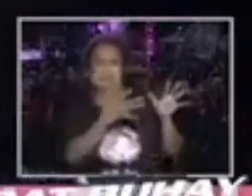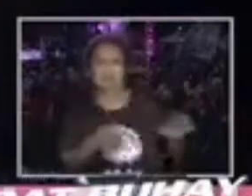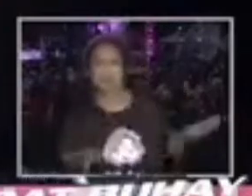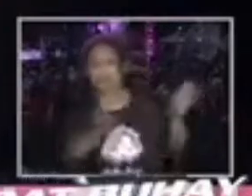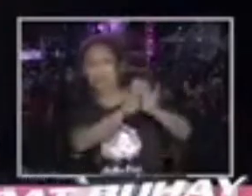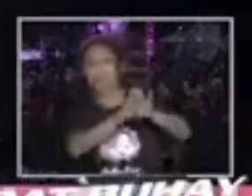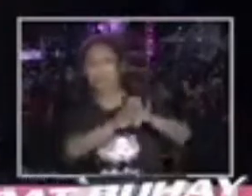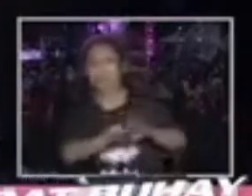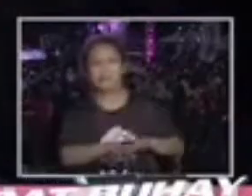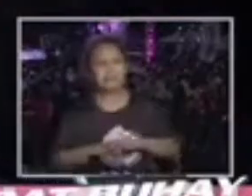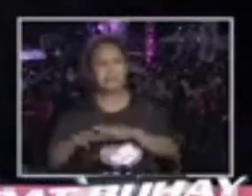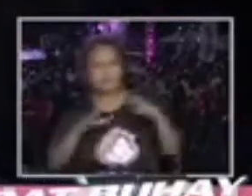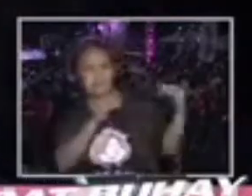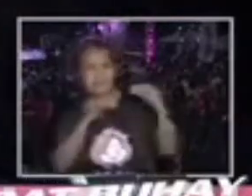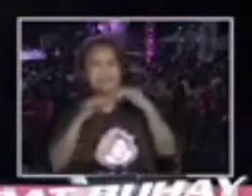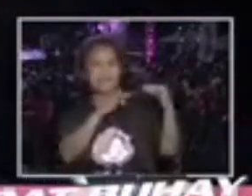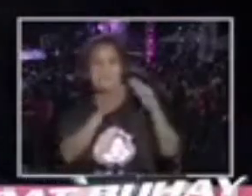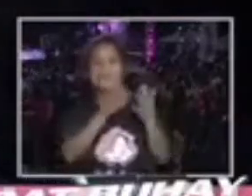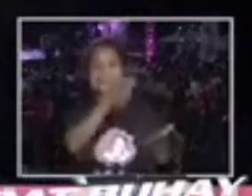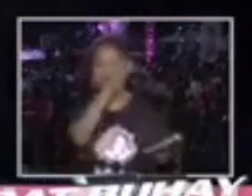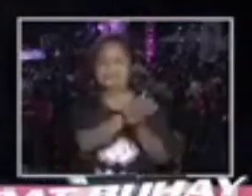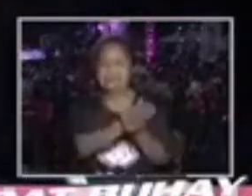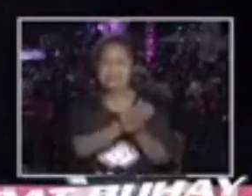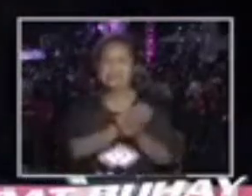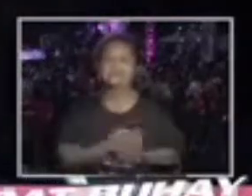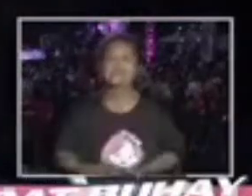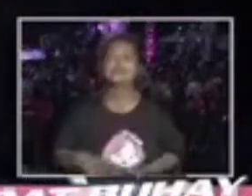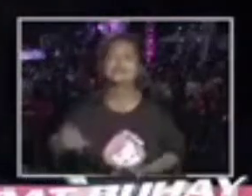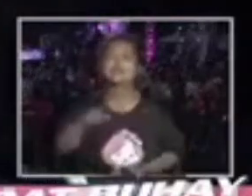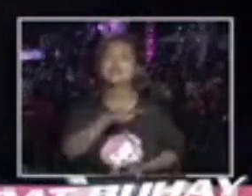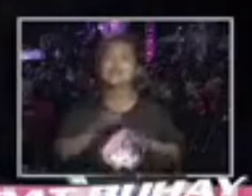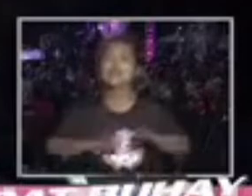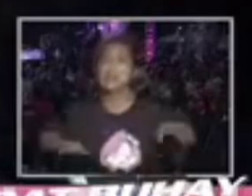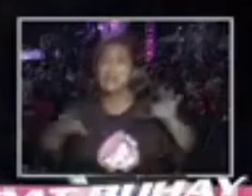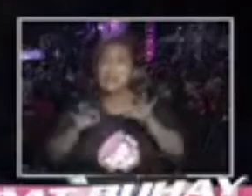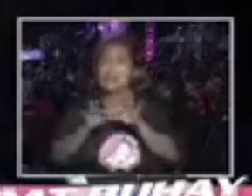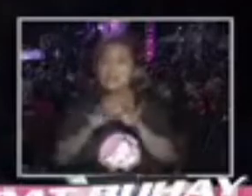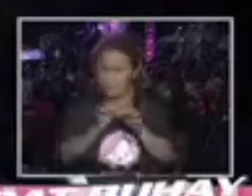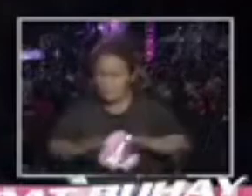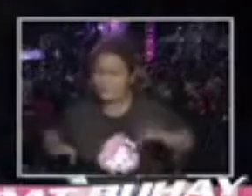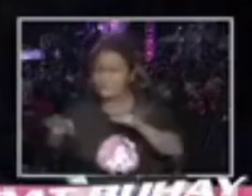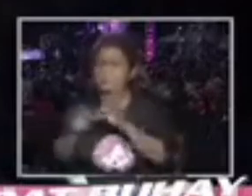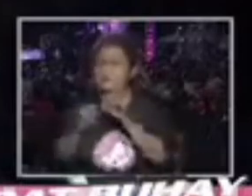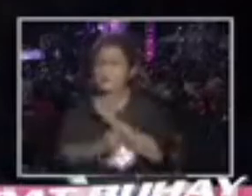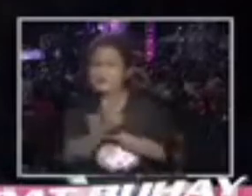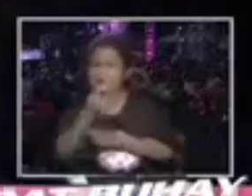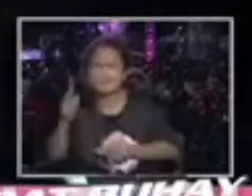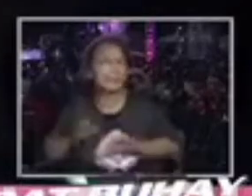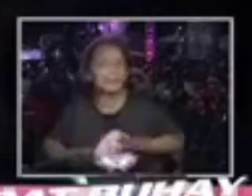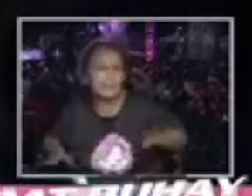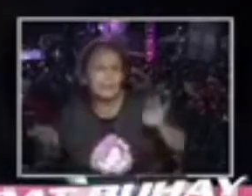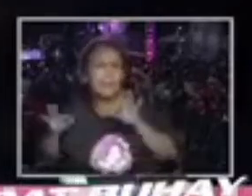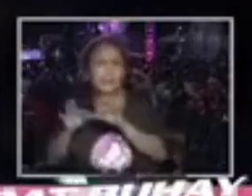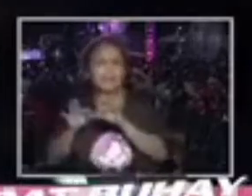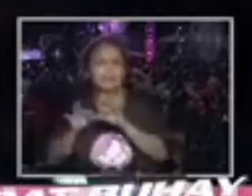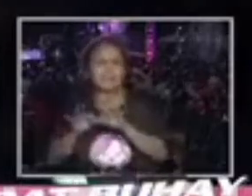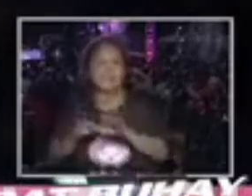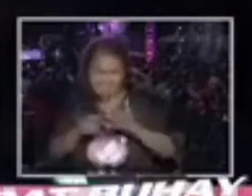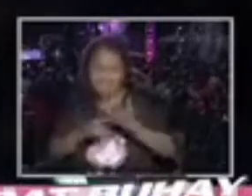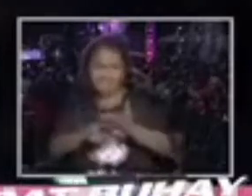ng bangayan, sa pagkilala sa halaga ng isa't isa, sa pagdidiin